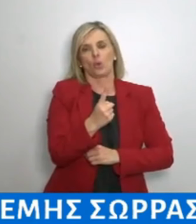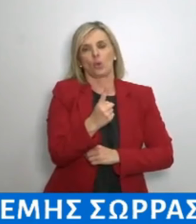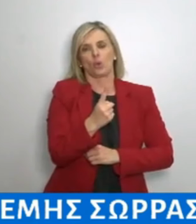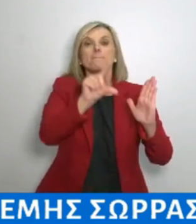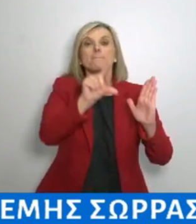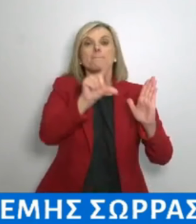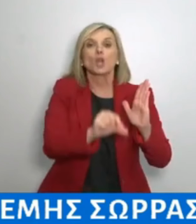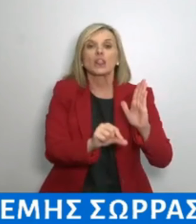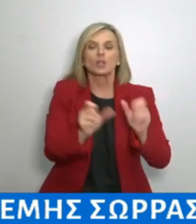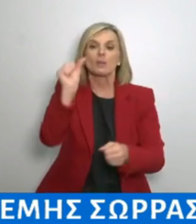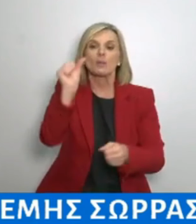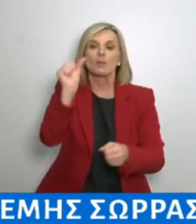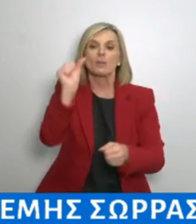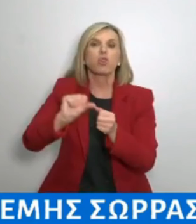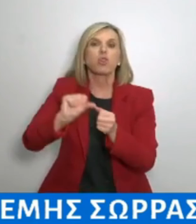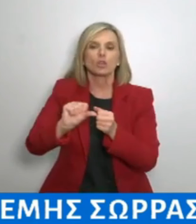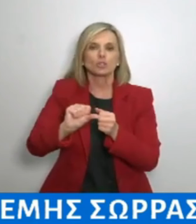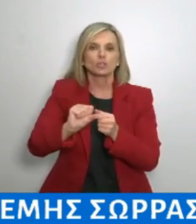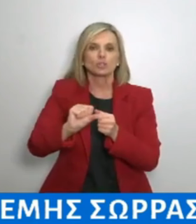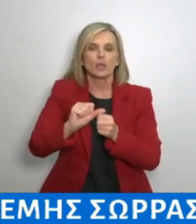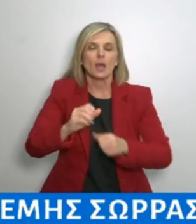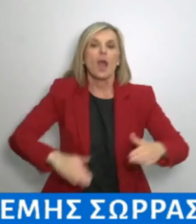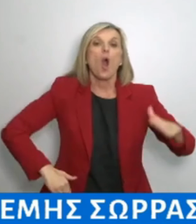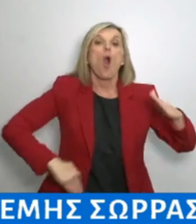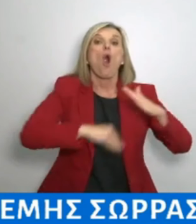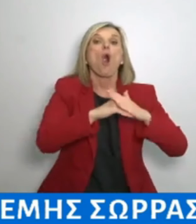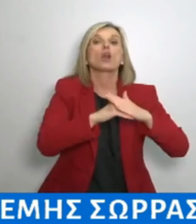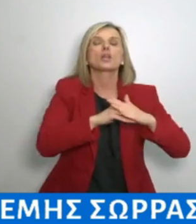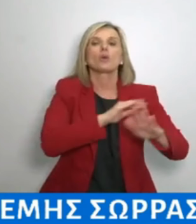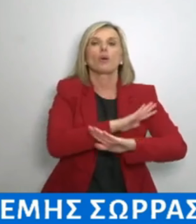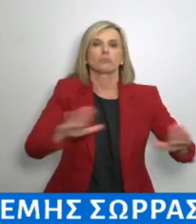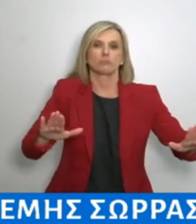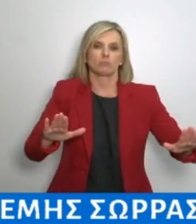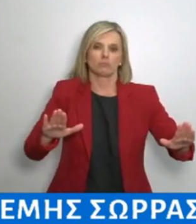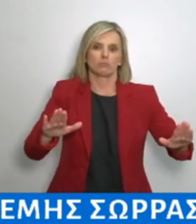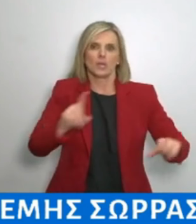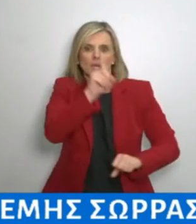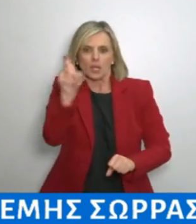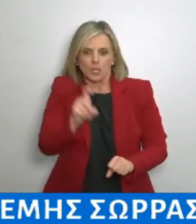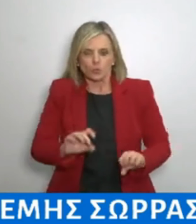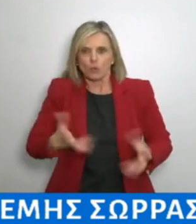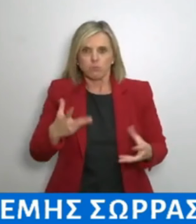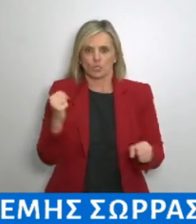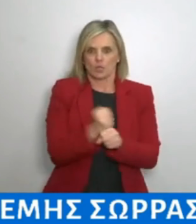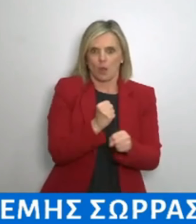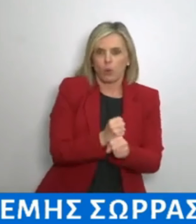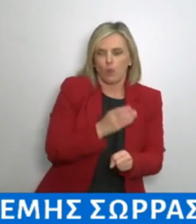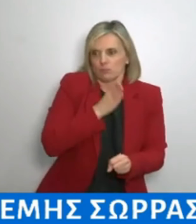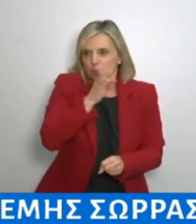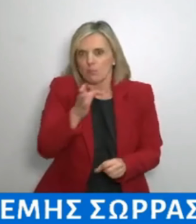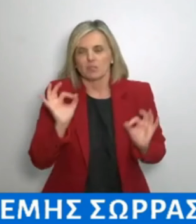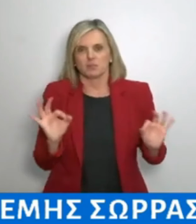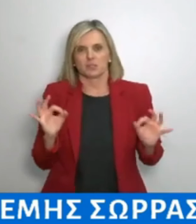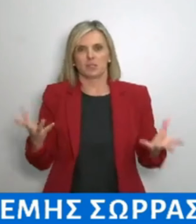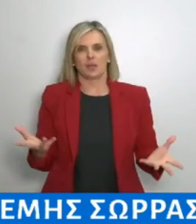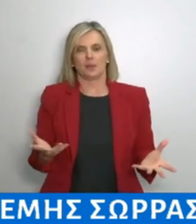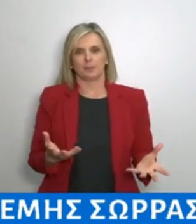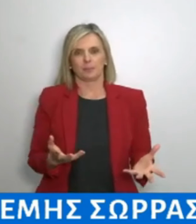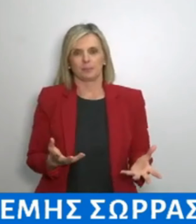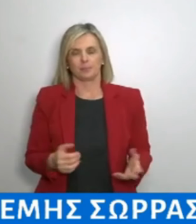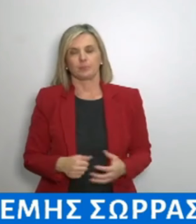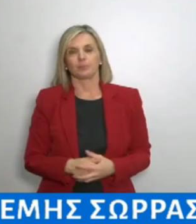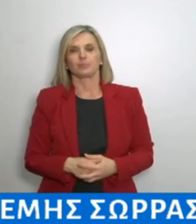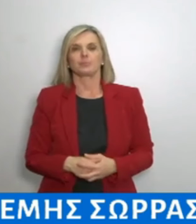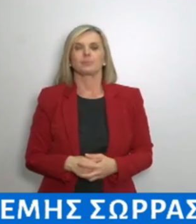μικρότερου μισθού. Δεν θα το ξεπερνάει για να υπάρχει κίνητρο για να ζήσεις, να έχει κίνητρο να δουλέψεις, να εργαστείς. Έτσι